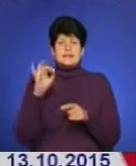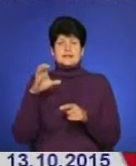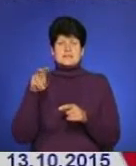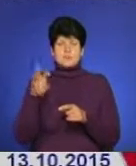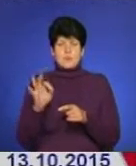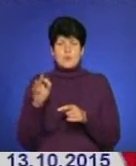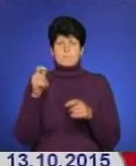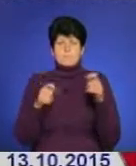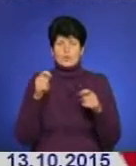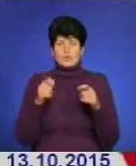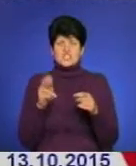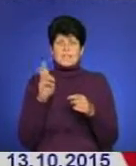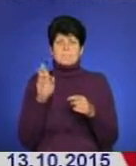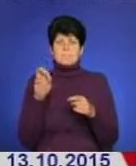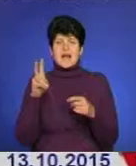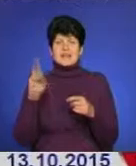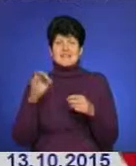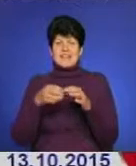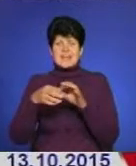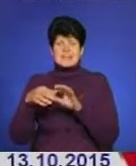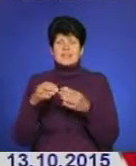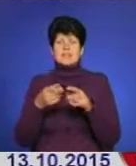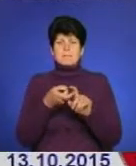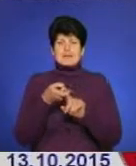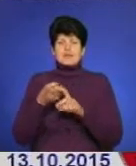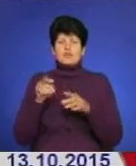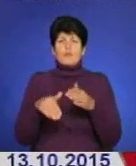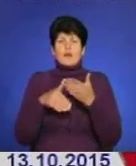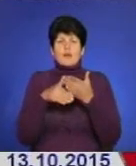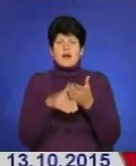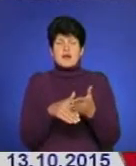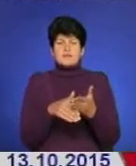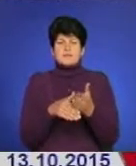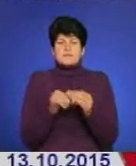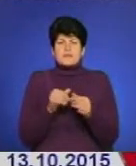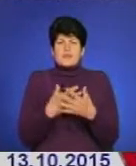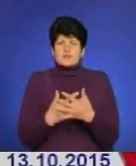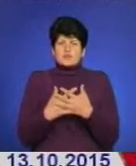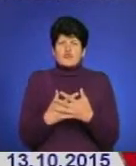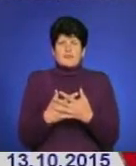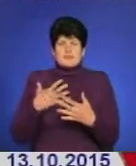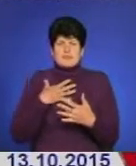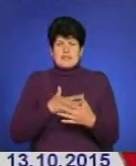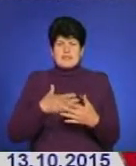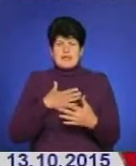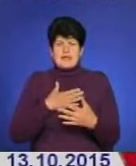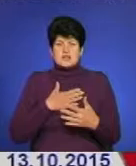які є у цих продуктах, допомагають теж активувати ту частину нашого імунітету,